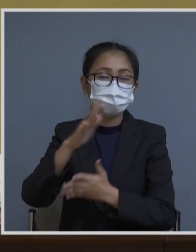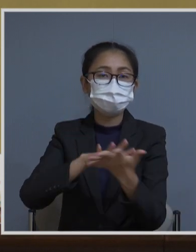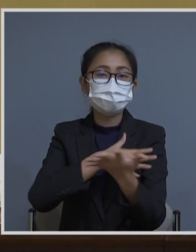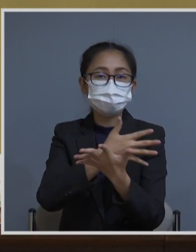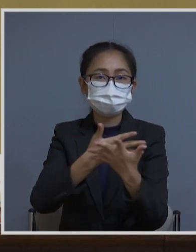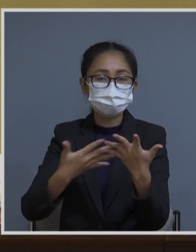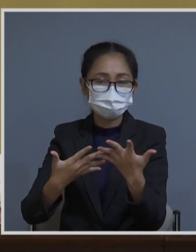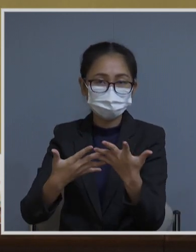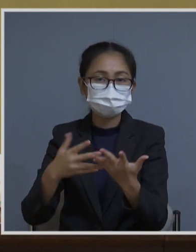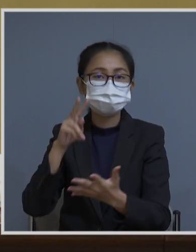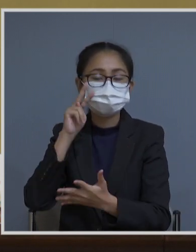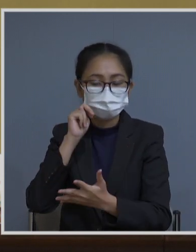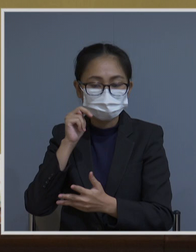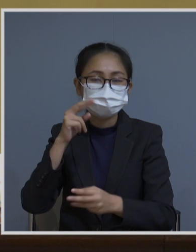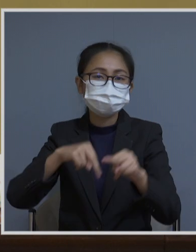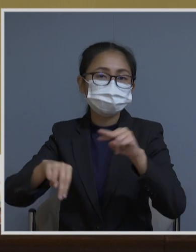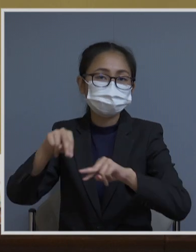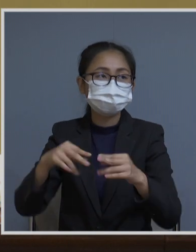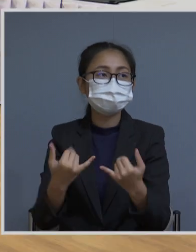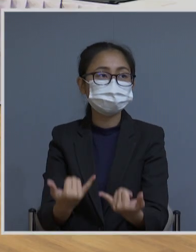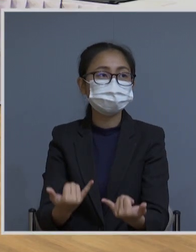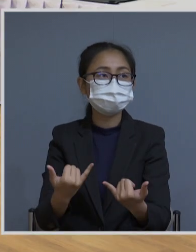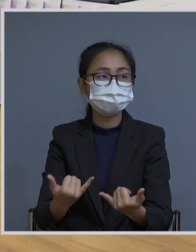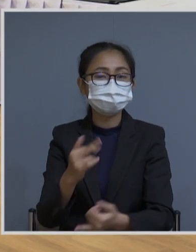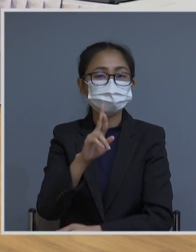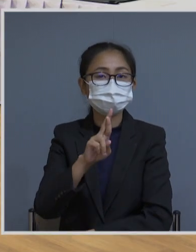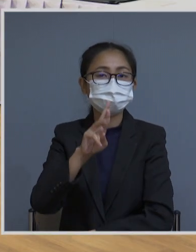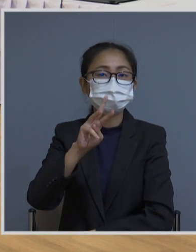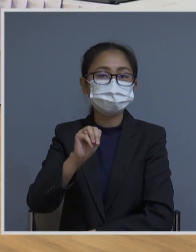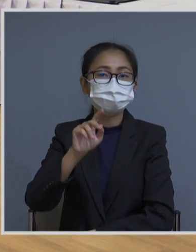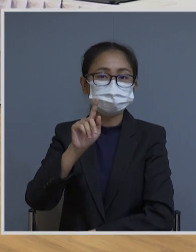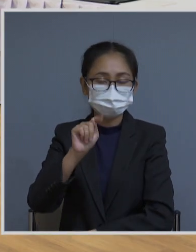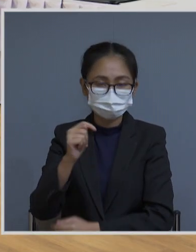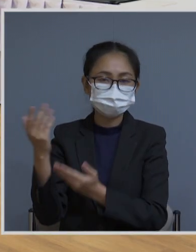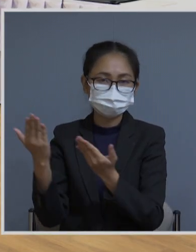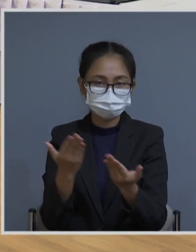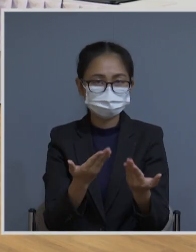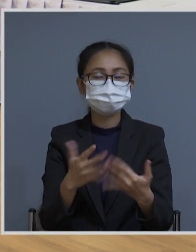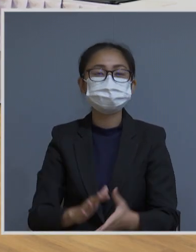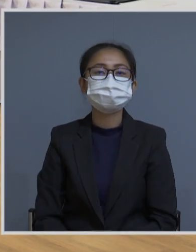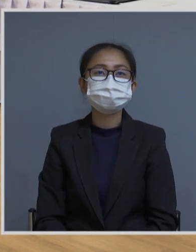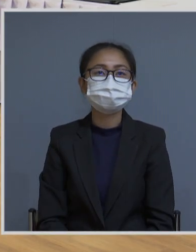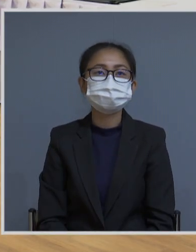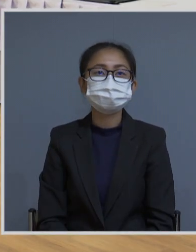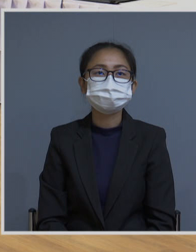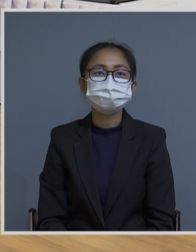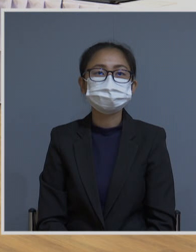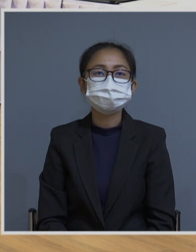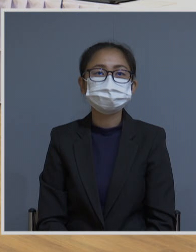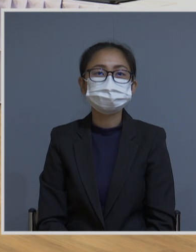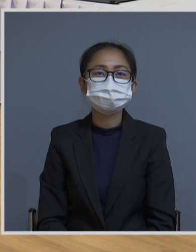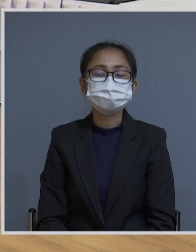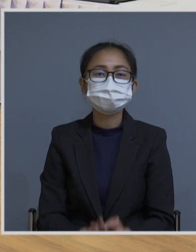ขอเชิญตอนนี้ท่านรับตีประพัฒน์ก็มาถึงแล้วนะครับจบจากเวทีใหญ่